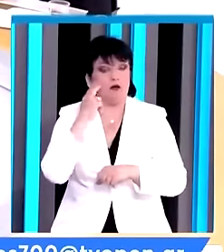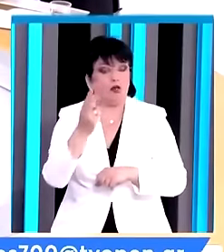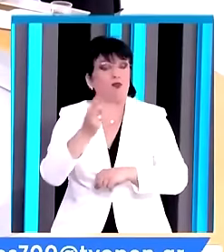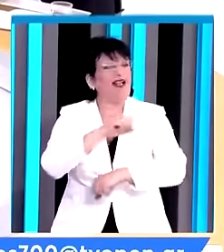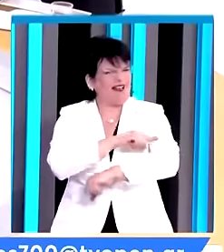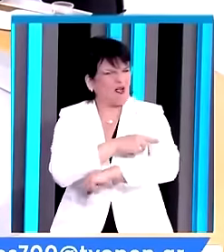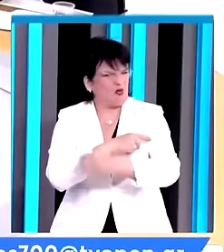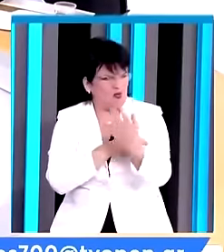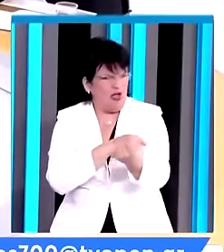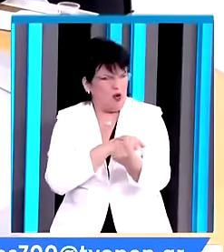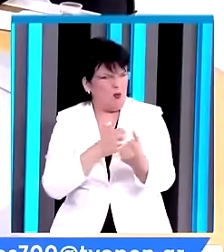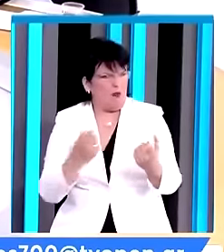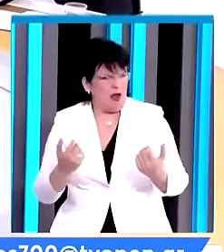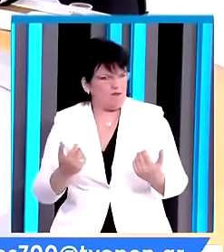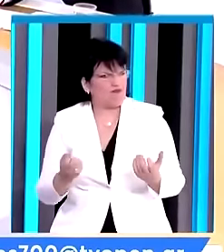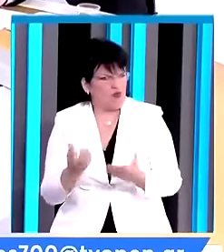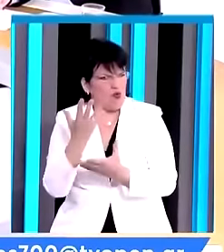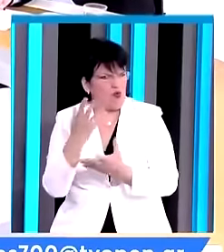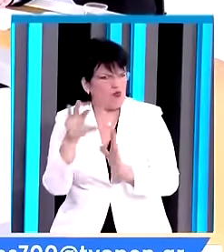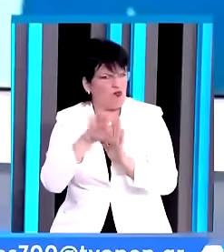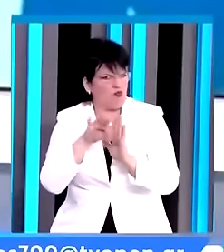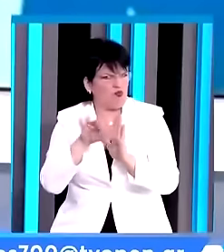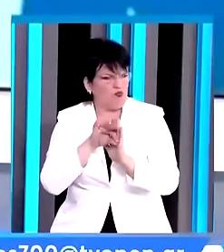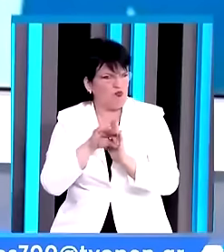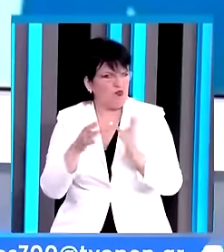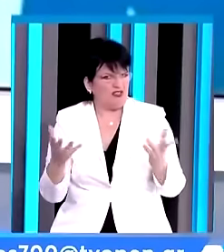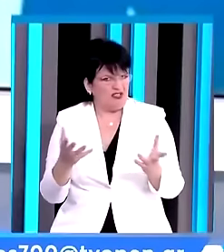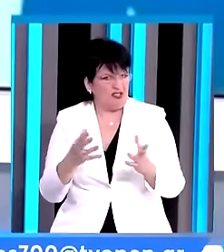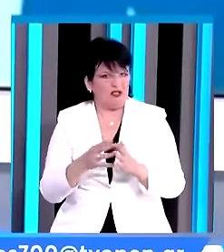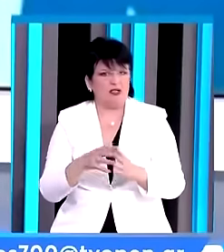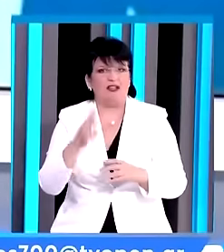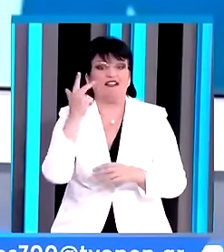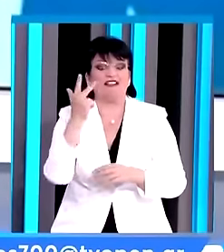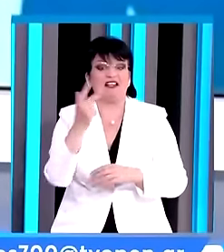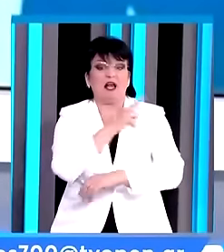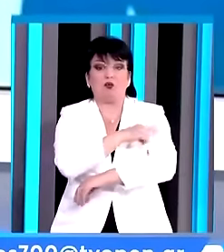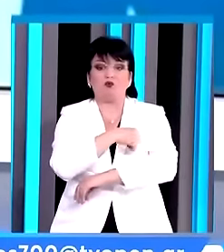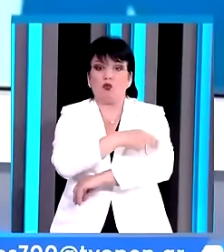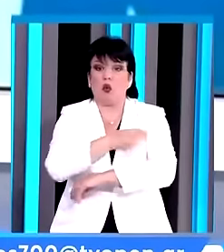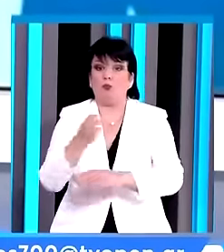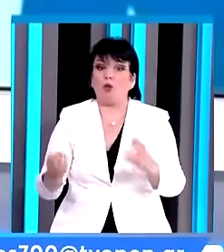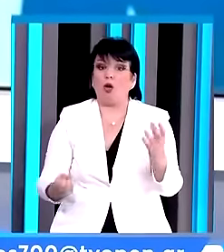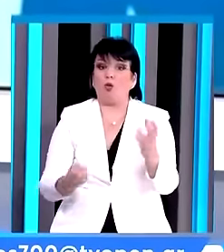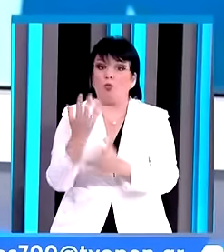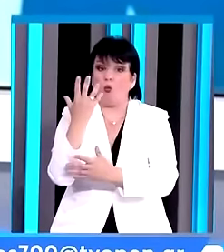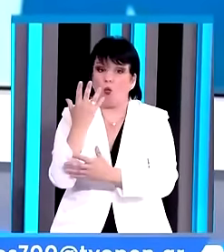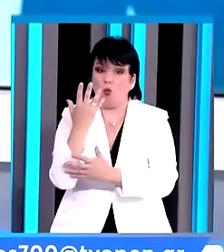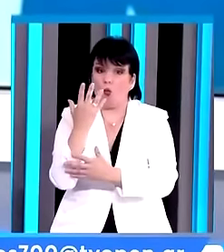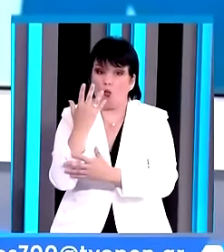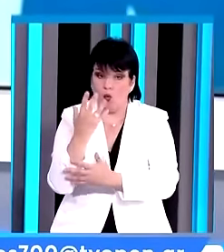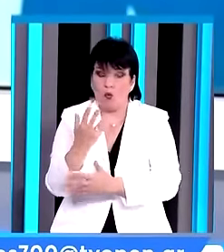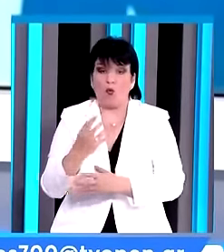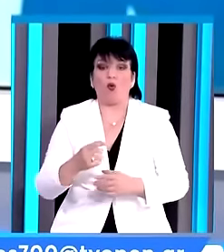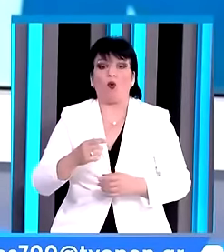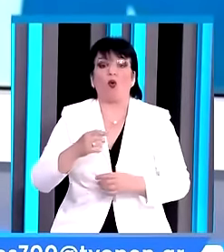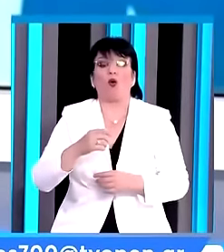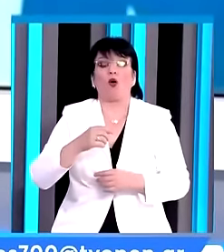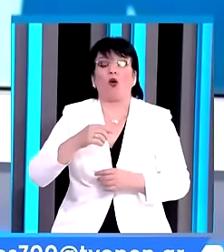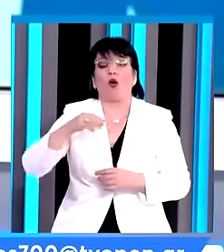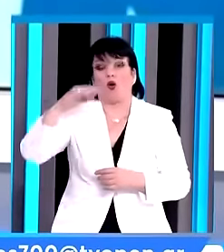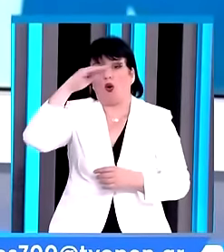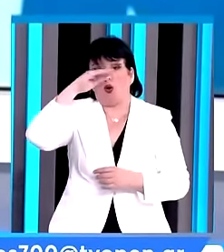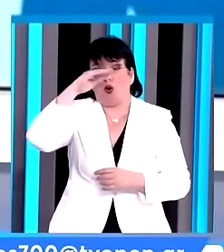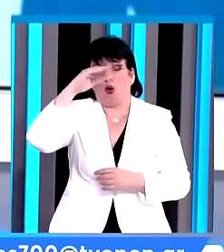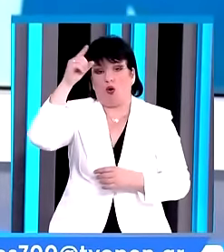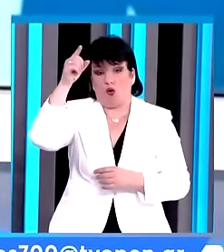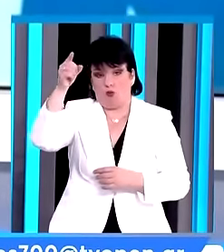Θα έχουμε να επανορθώσουμε. Φτιάχνουμε, βεβαίως. Αυτό είναι το θέμα. Και φτιάχνουμε 3 καινούργια νοσοκομεία. Ένα εκ των οποίων μάλιστα είναι στην Κομωτινή, σε πολύ